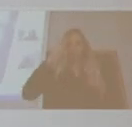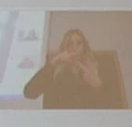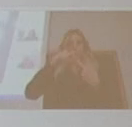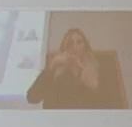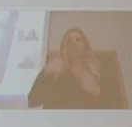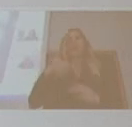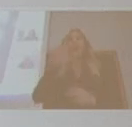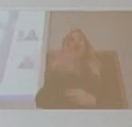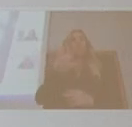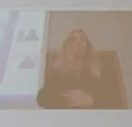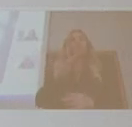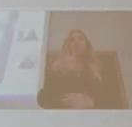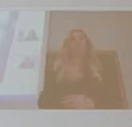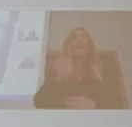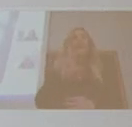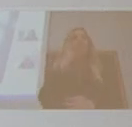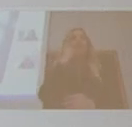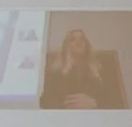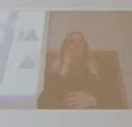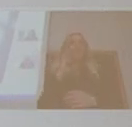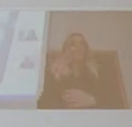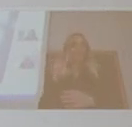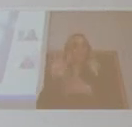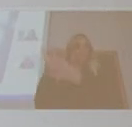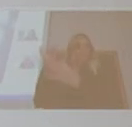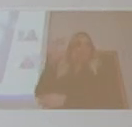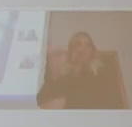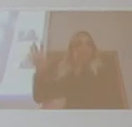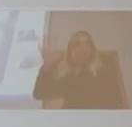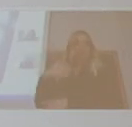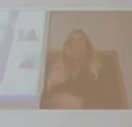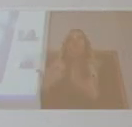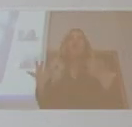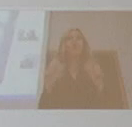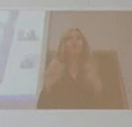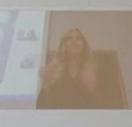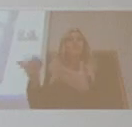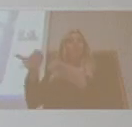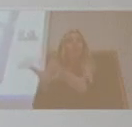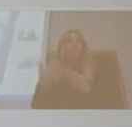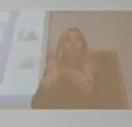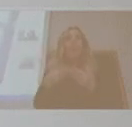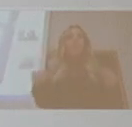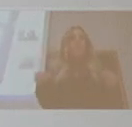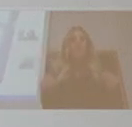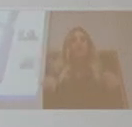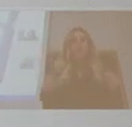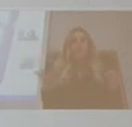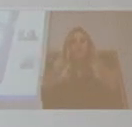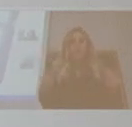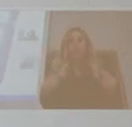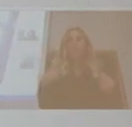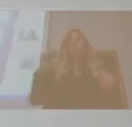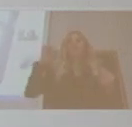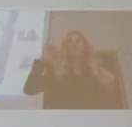Verde d'Italia ed Europa, come può accogliere queste professionalità ed eventualmente se tutto ciò